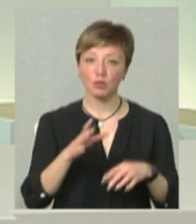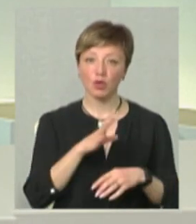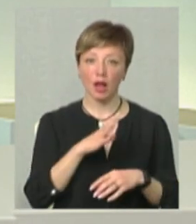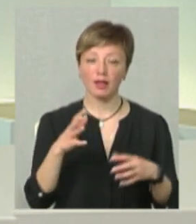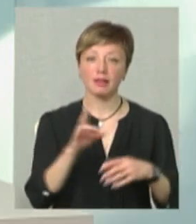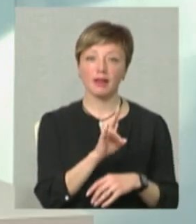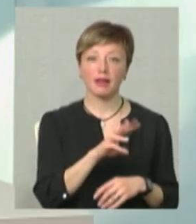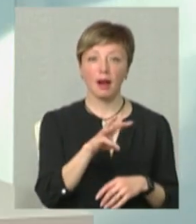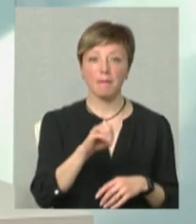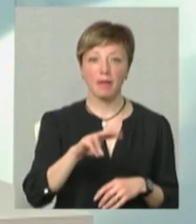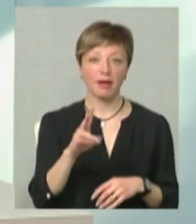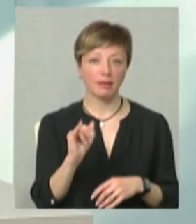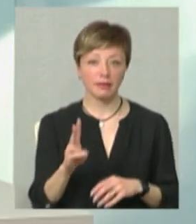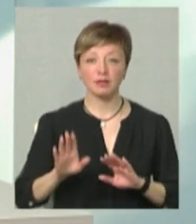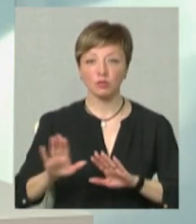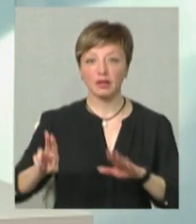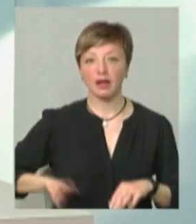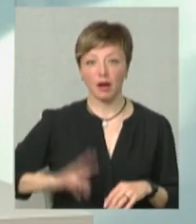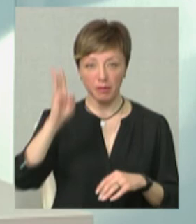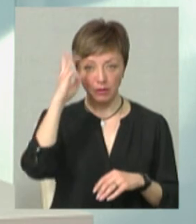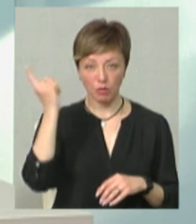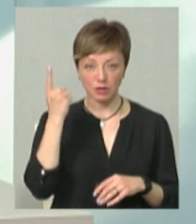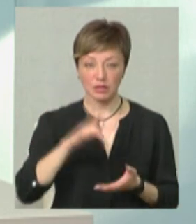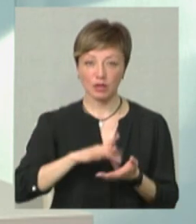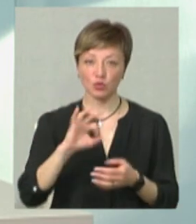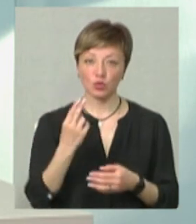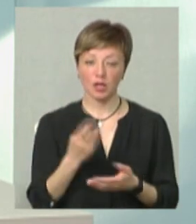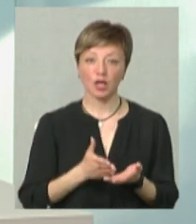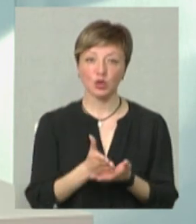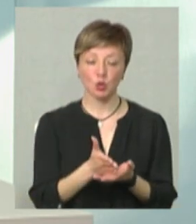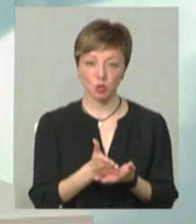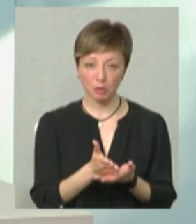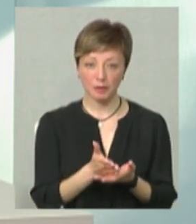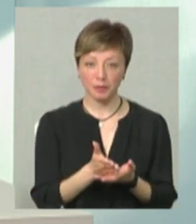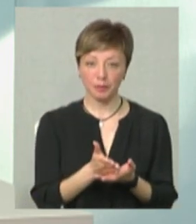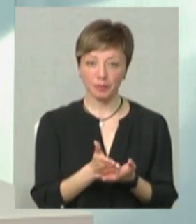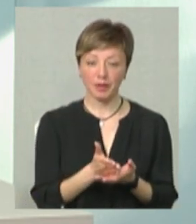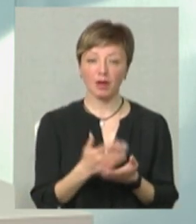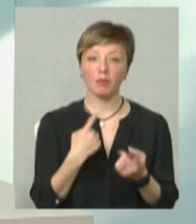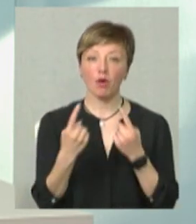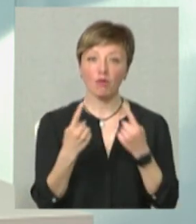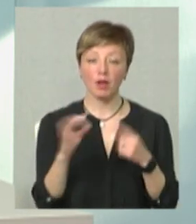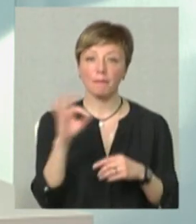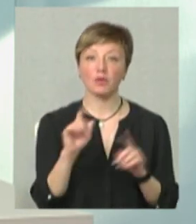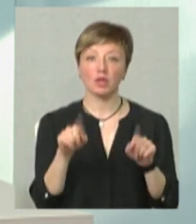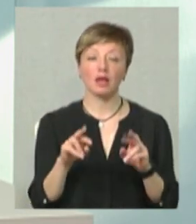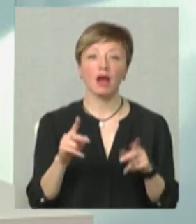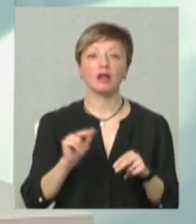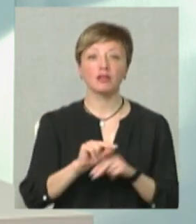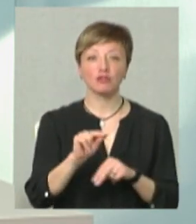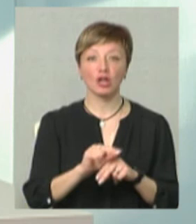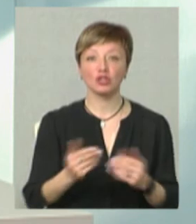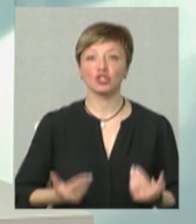була Наталія Мельник, заступниця директора Хмельницького обласного центру соціальної служб. І ми говорили про те, як навчають